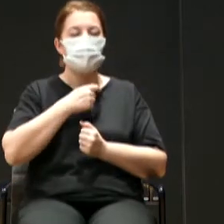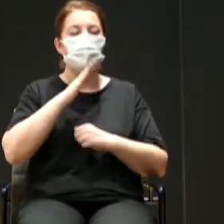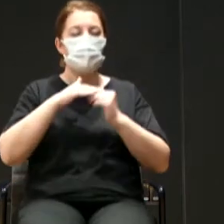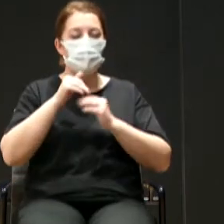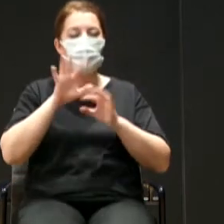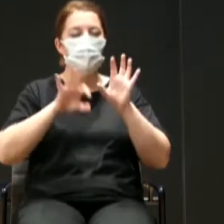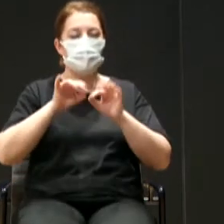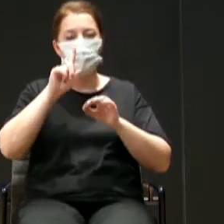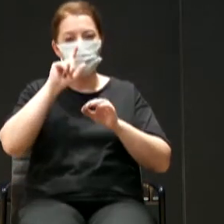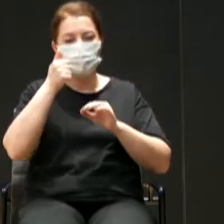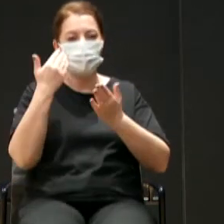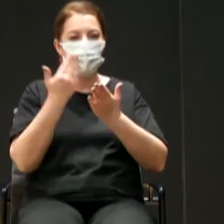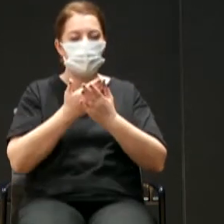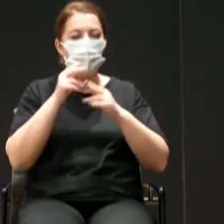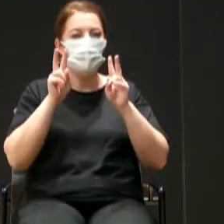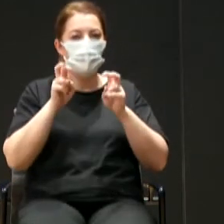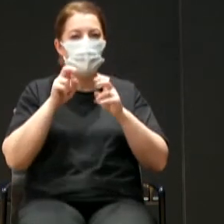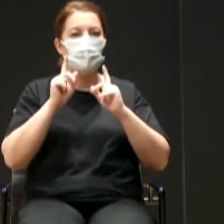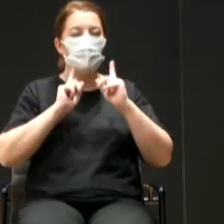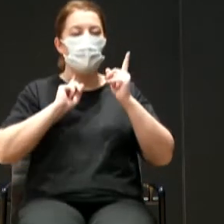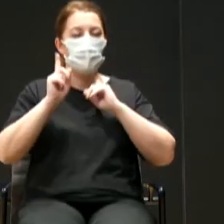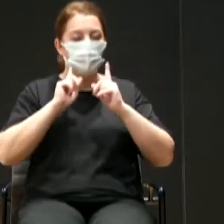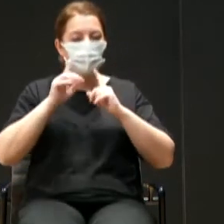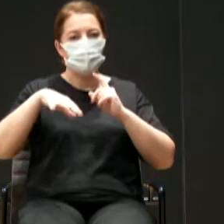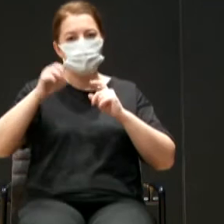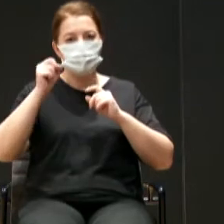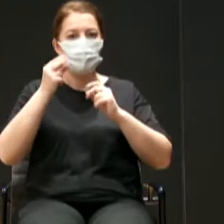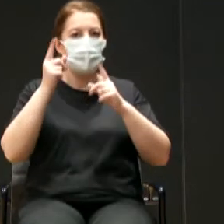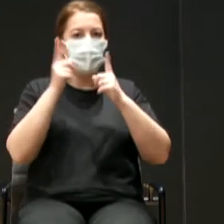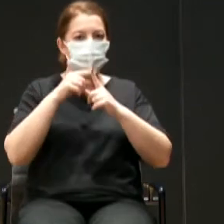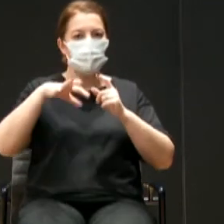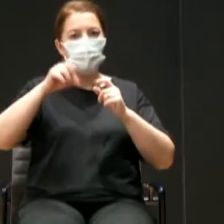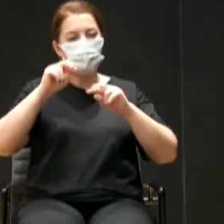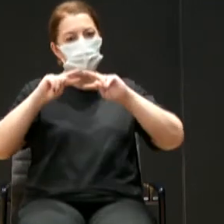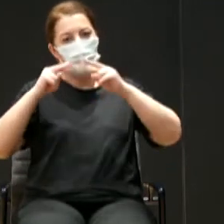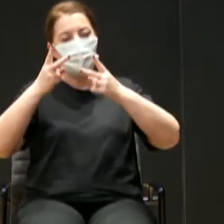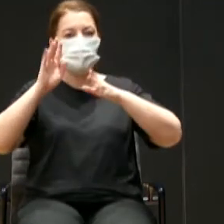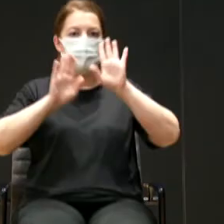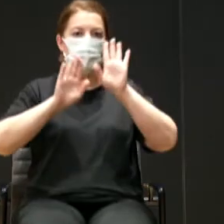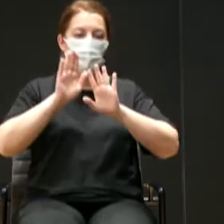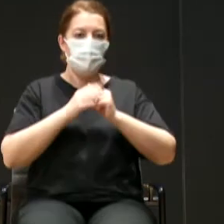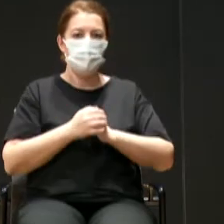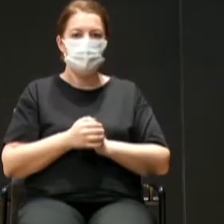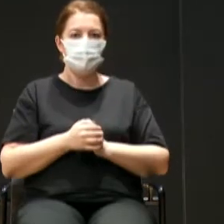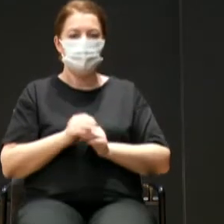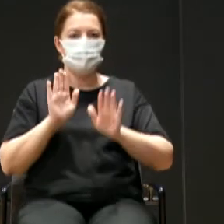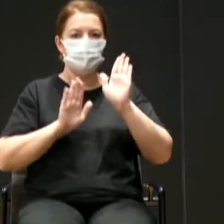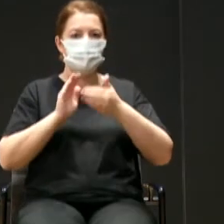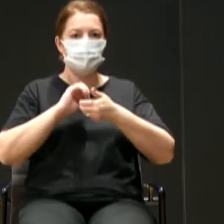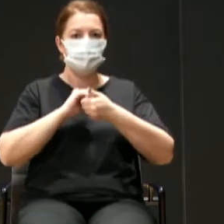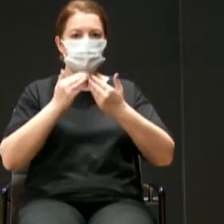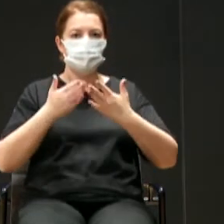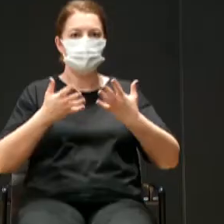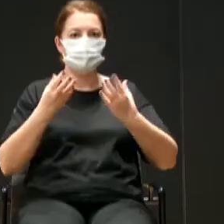Müdürlüğü'nden gelen konuyu hukuk komisyonu ve tarife komisyonuna havalesini oylarınıza sunuyorum. Kabul edenler,